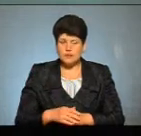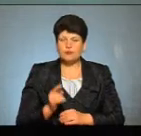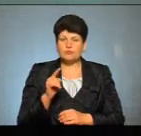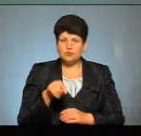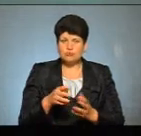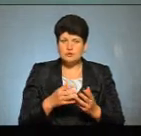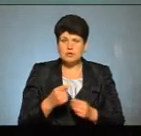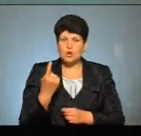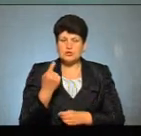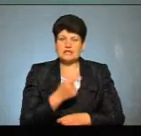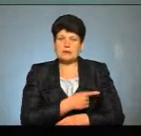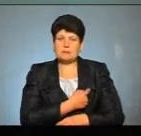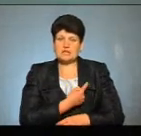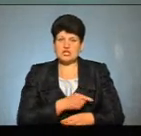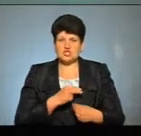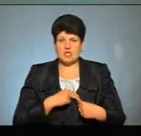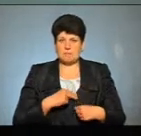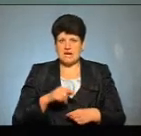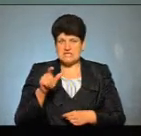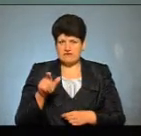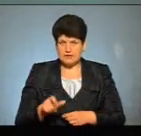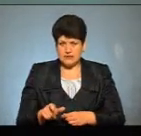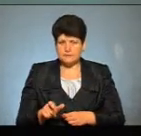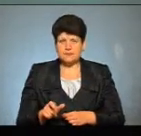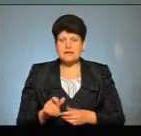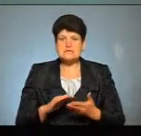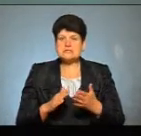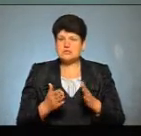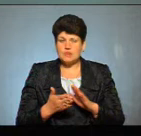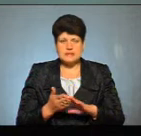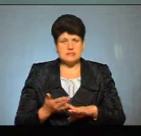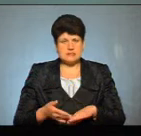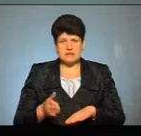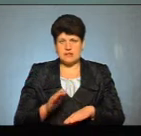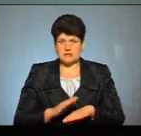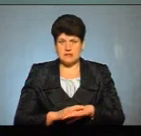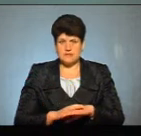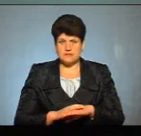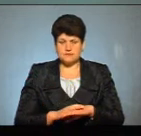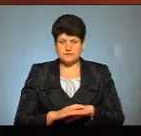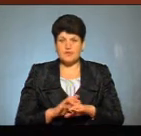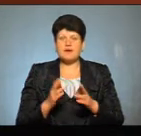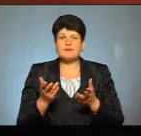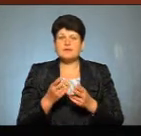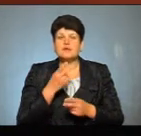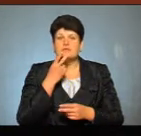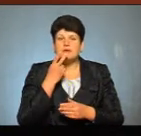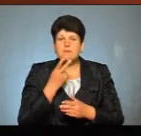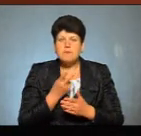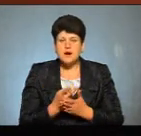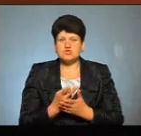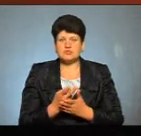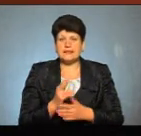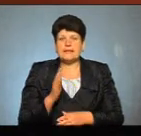числі один медичний працівник. Тобто ситуація доволі складна. Які ви бачите